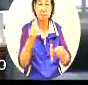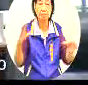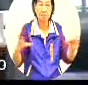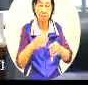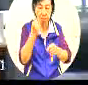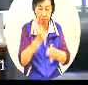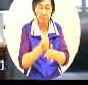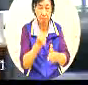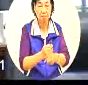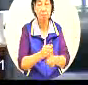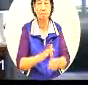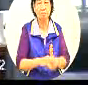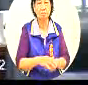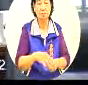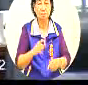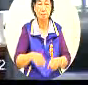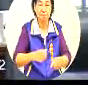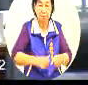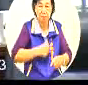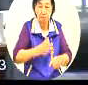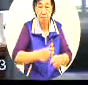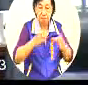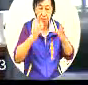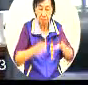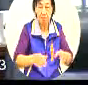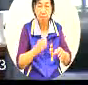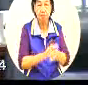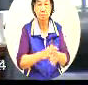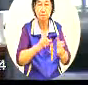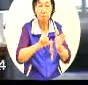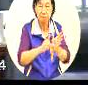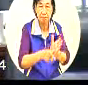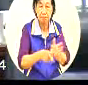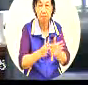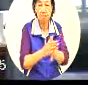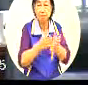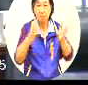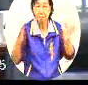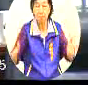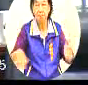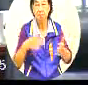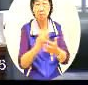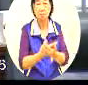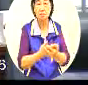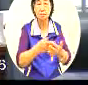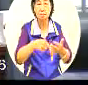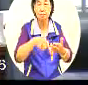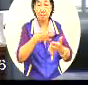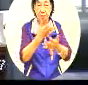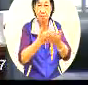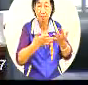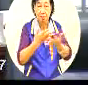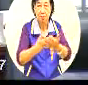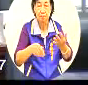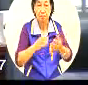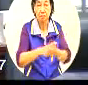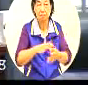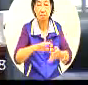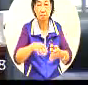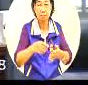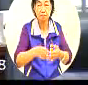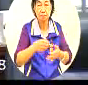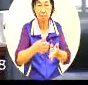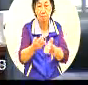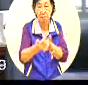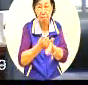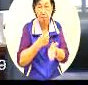那么这个具体的时程表哦，请市长你们在会后是不是能够跨局处讨论一下，尽快把那个时程表预估